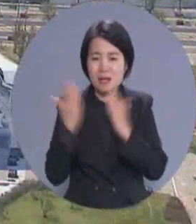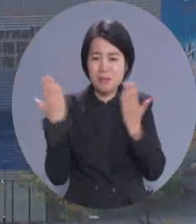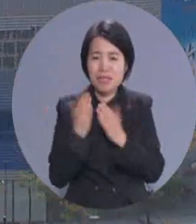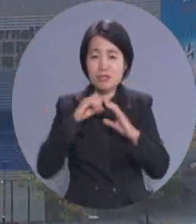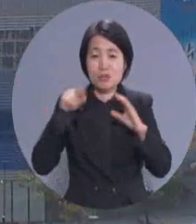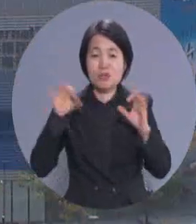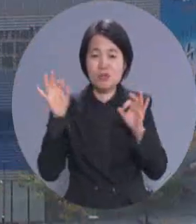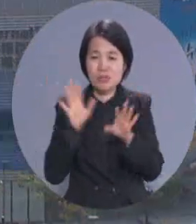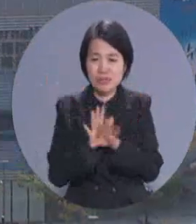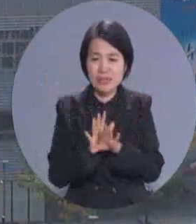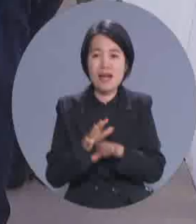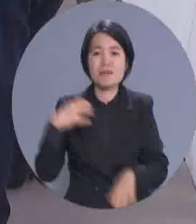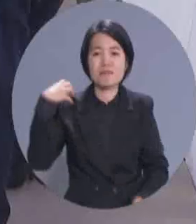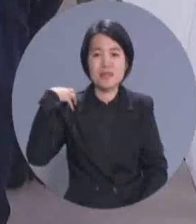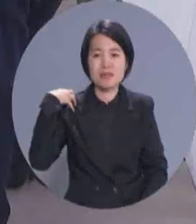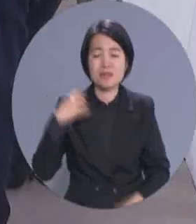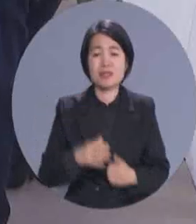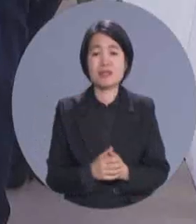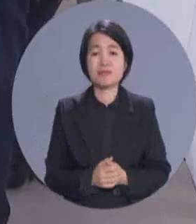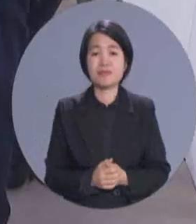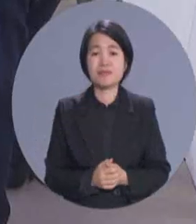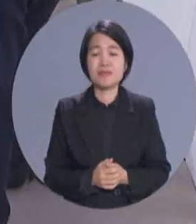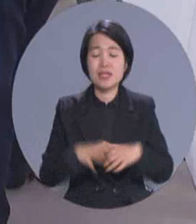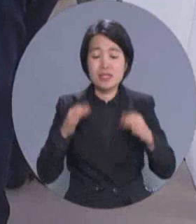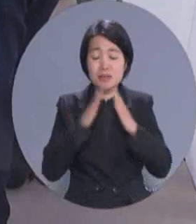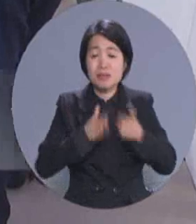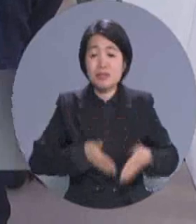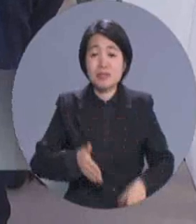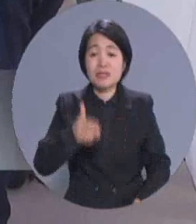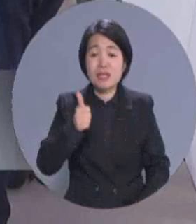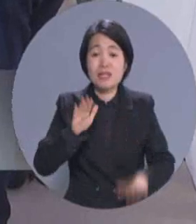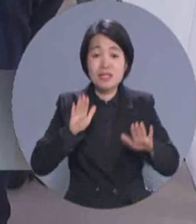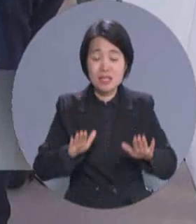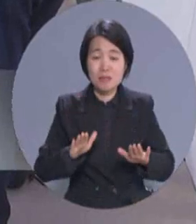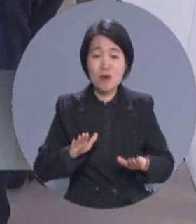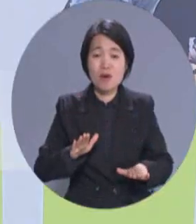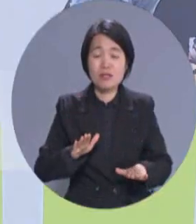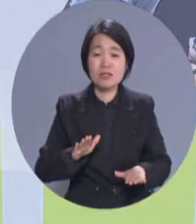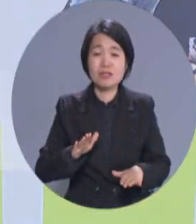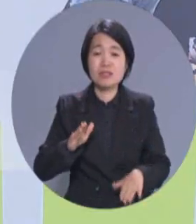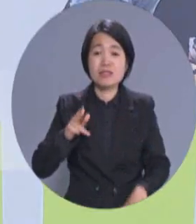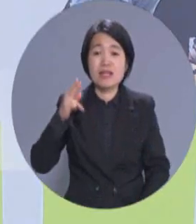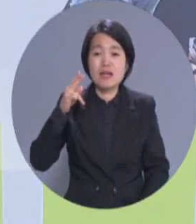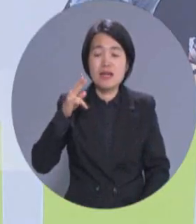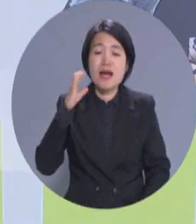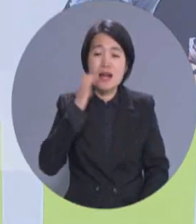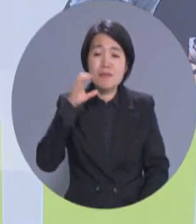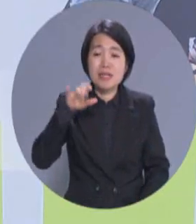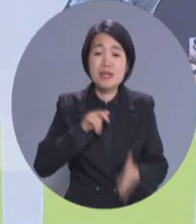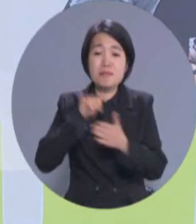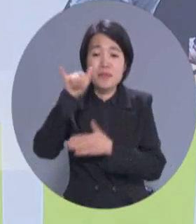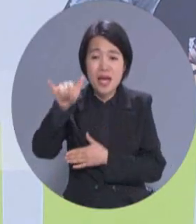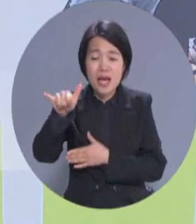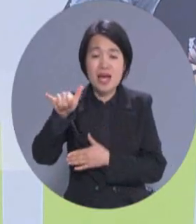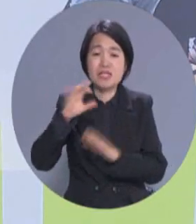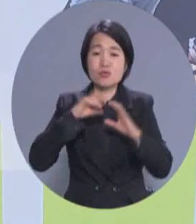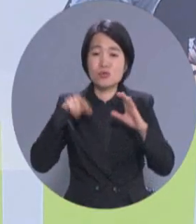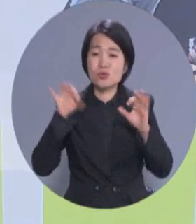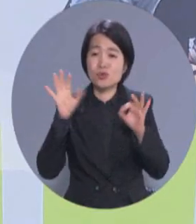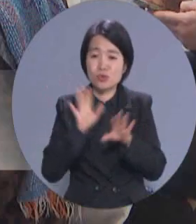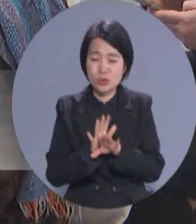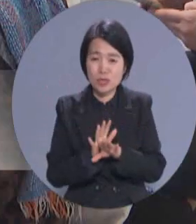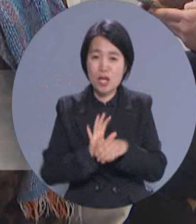중립에 기여함으로써 김용록 전남지사는 이번 중동 순방에서 연안 지역의 탄소 중립 전략을 주제로